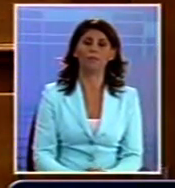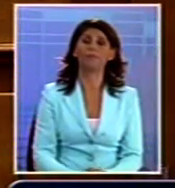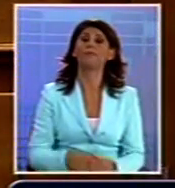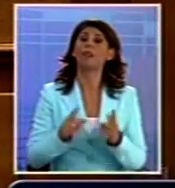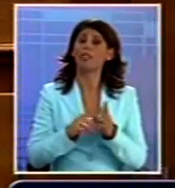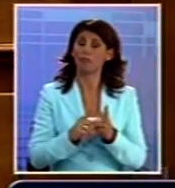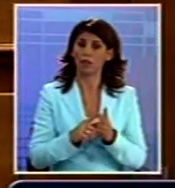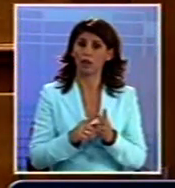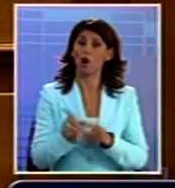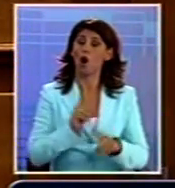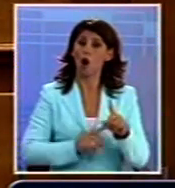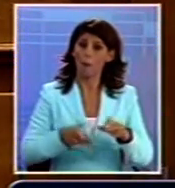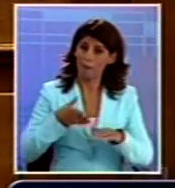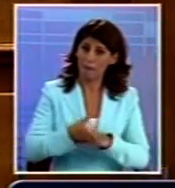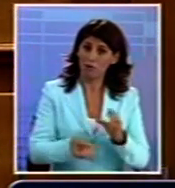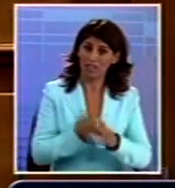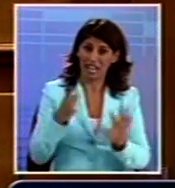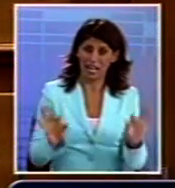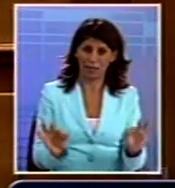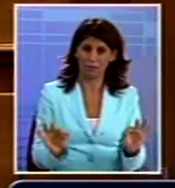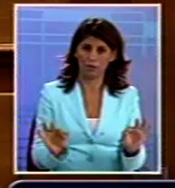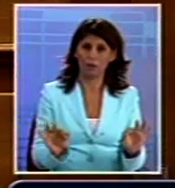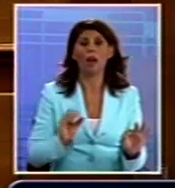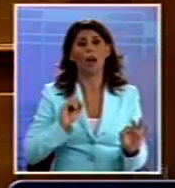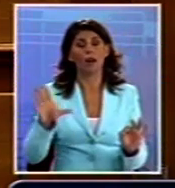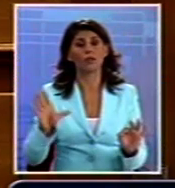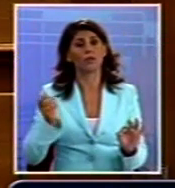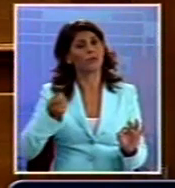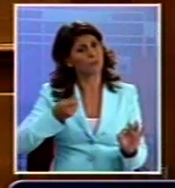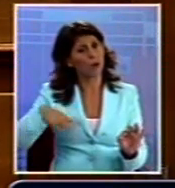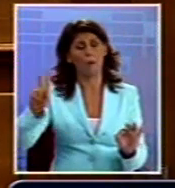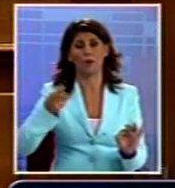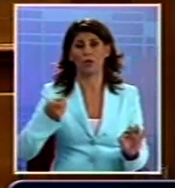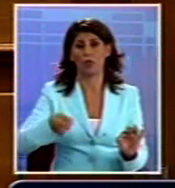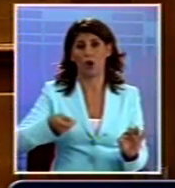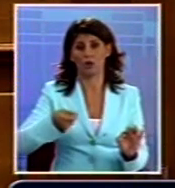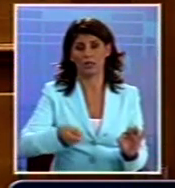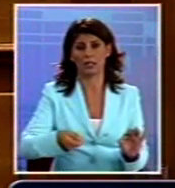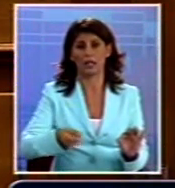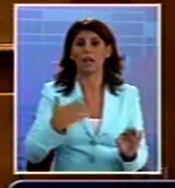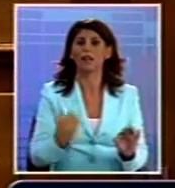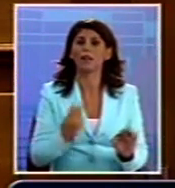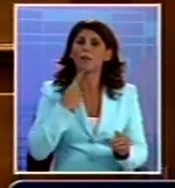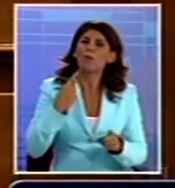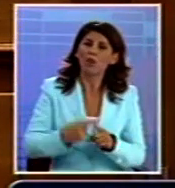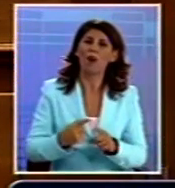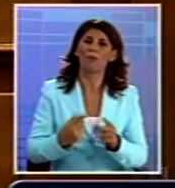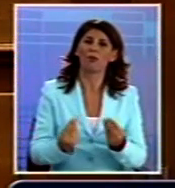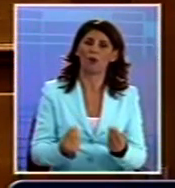Δεύτερον, όσοι μπαίνουν στην νέα ρύθμιση, πέραν από τις πολύ περισσότερες δόσεις, να μπαίνουν και με πιο απλό